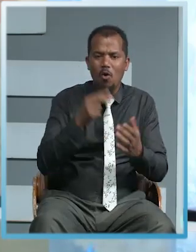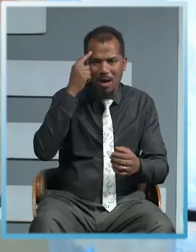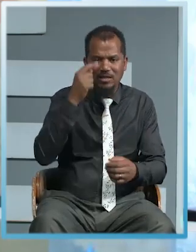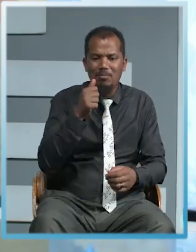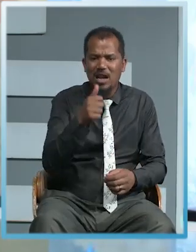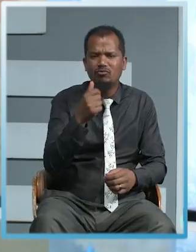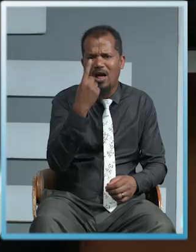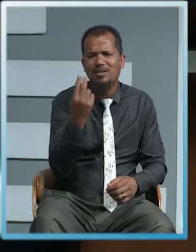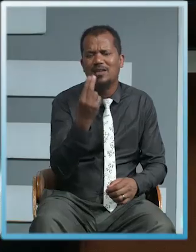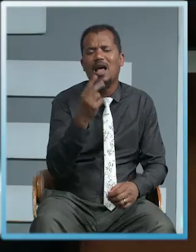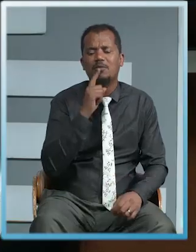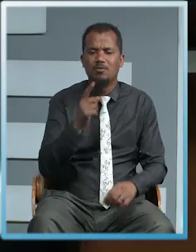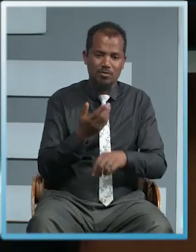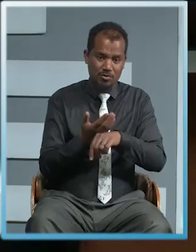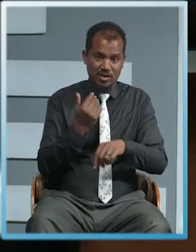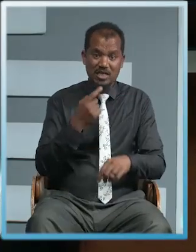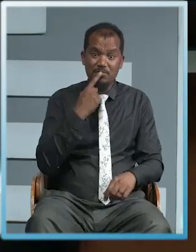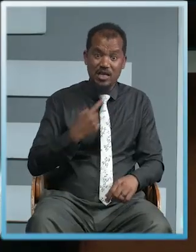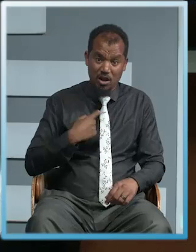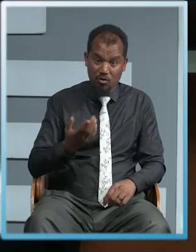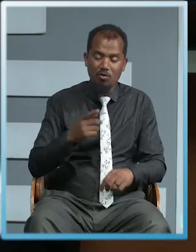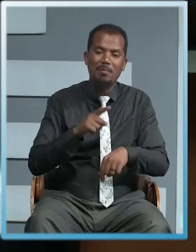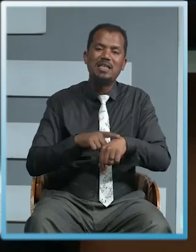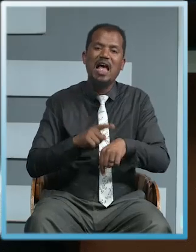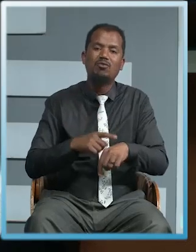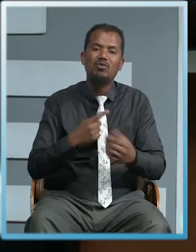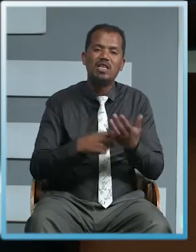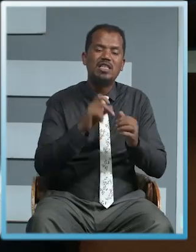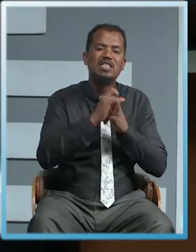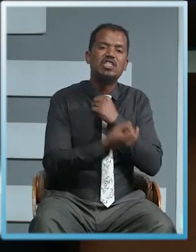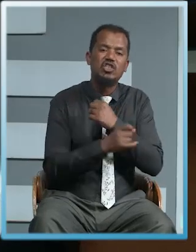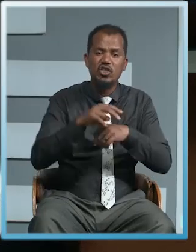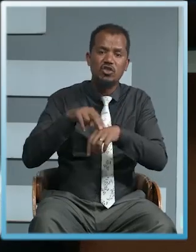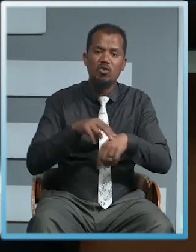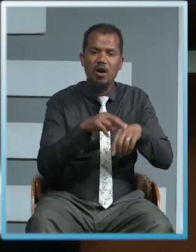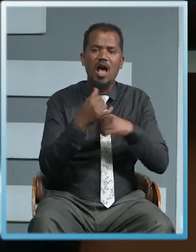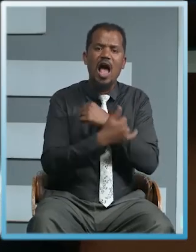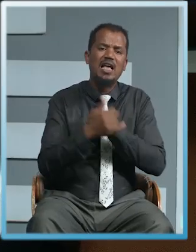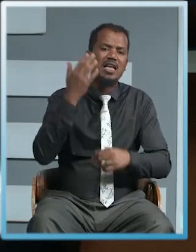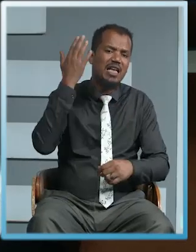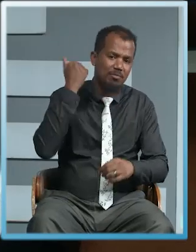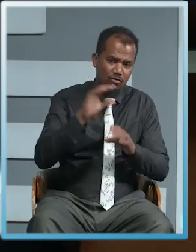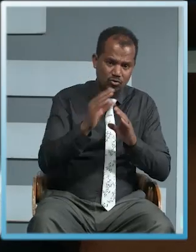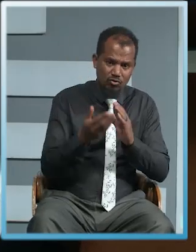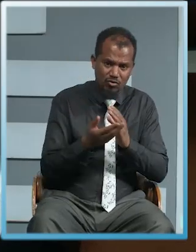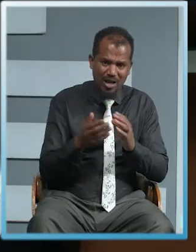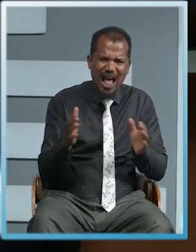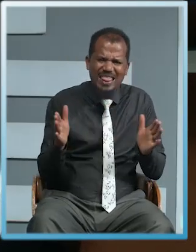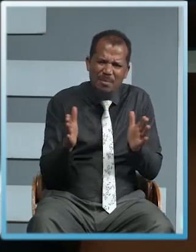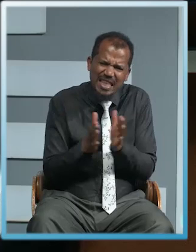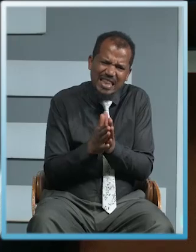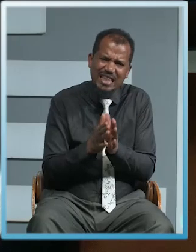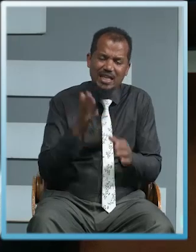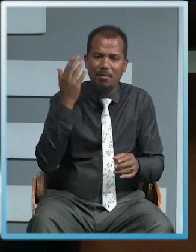አንድ ጠቃሚ ነገር ስለሆነ ቅድም እንዳነሱልኝ በሰዓቱ ይህ ድርጅት ሲቋቋም ሀገር የነበረችበት ሁኔታ አጣብቂኝ